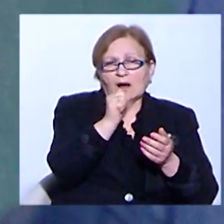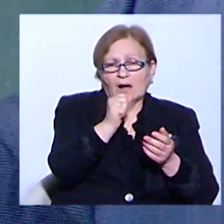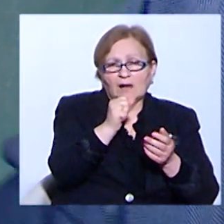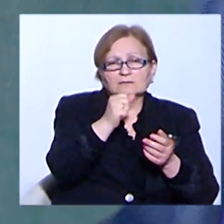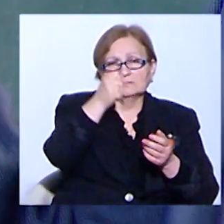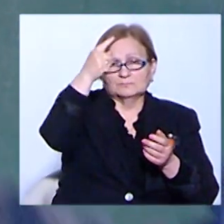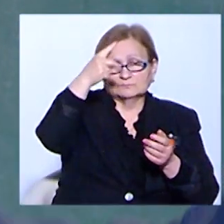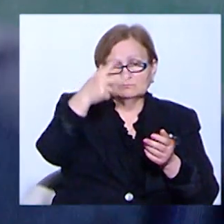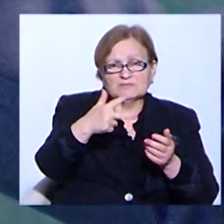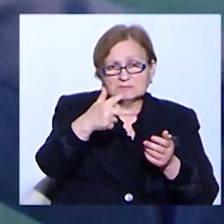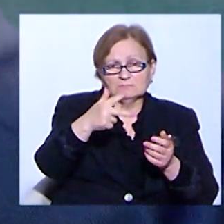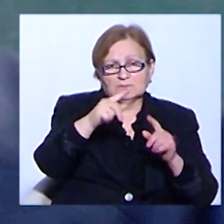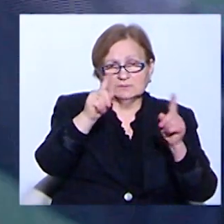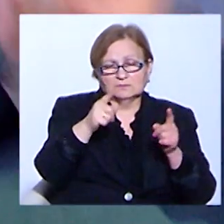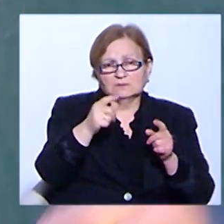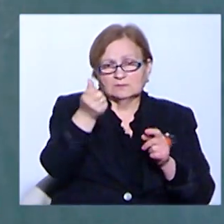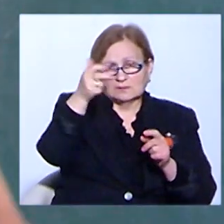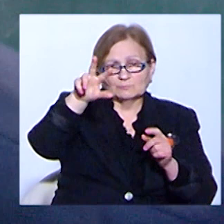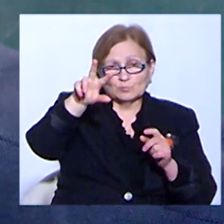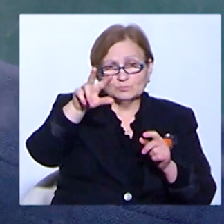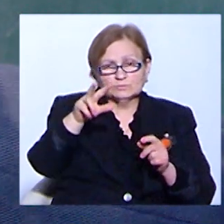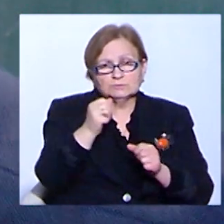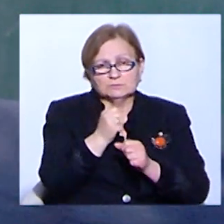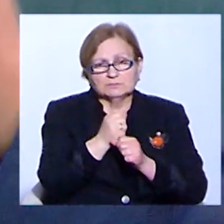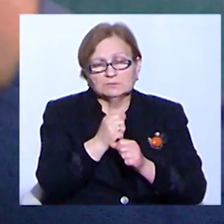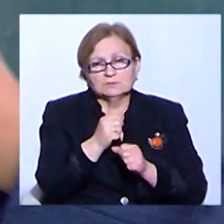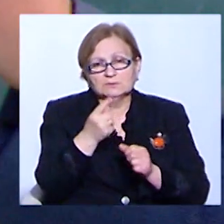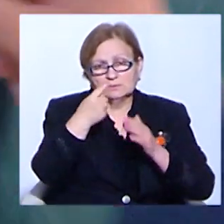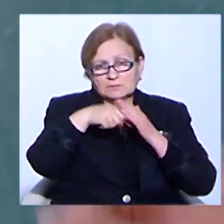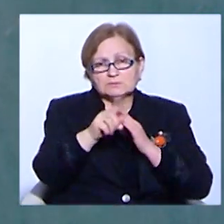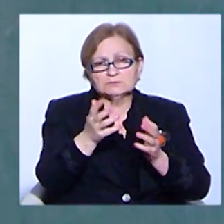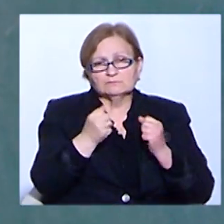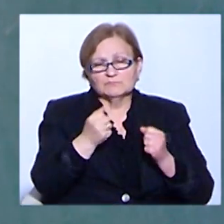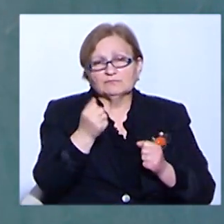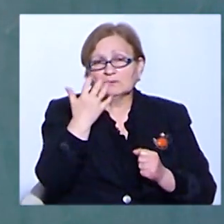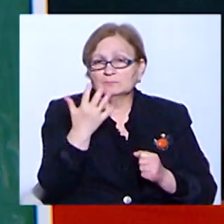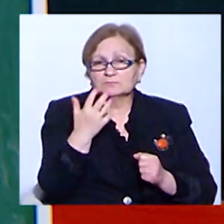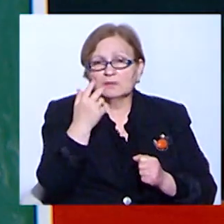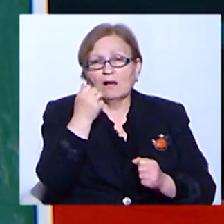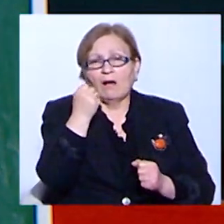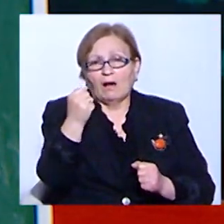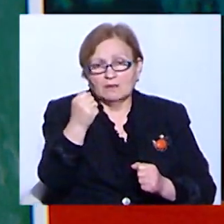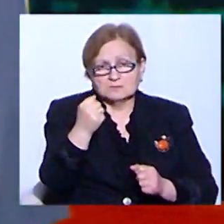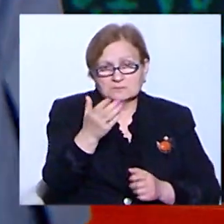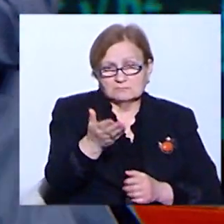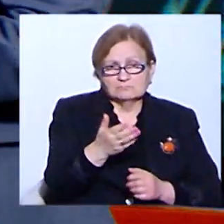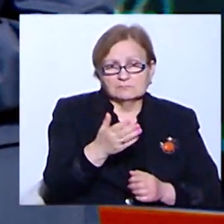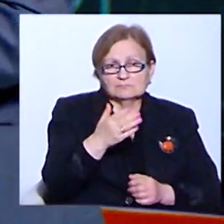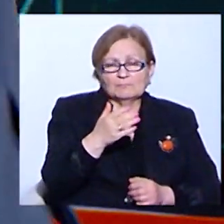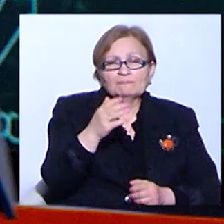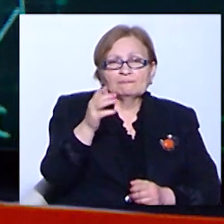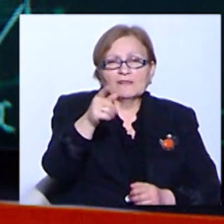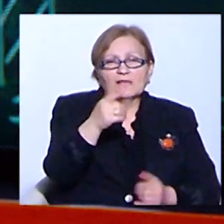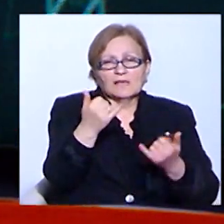ხარისხად 1/3 ავიყვანოთ კუბში. ისე ვიღებთ a-ს, ანუ y-ი, ნუ x-ი ჩვენ უკვე გამოვიყენეთ,